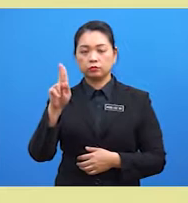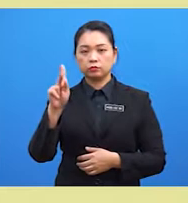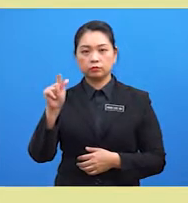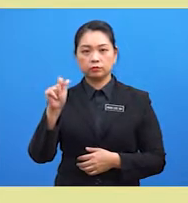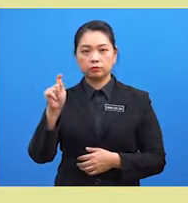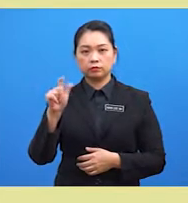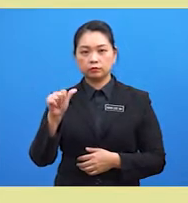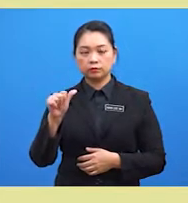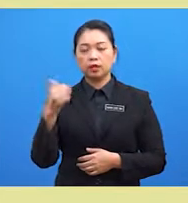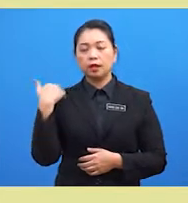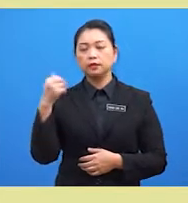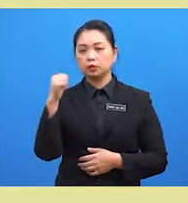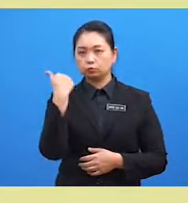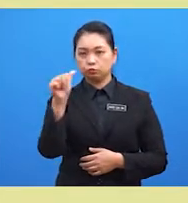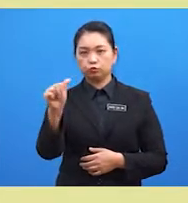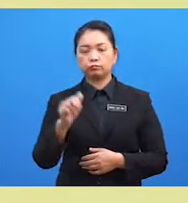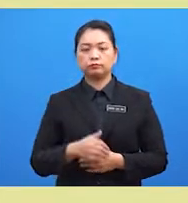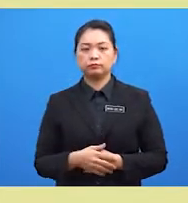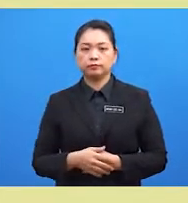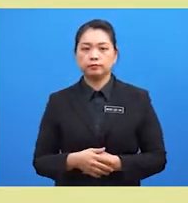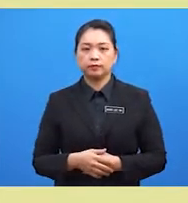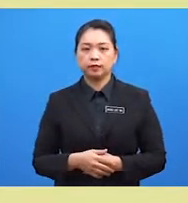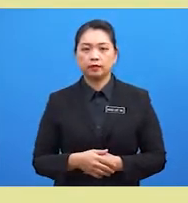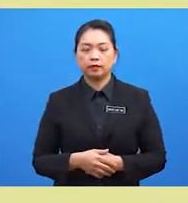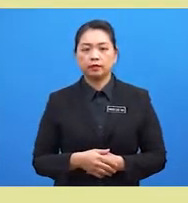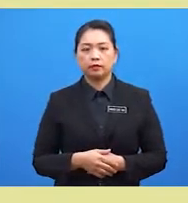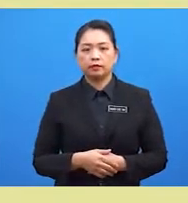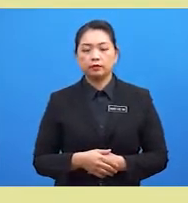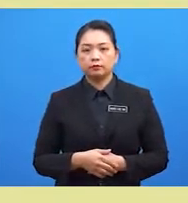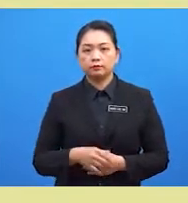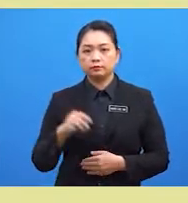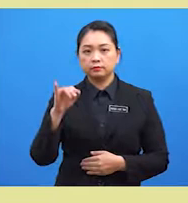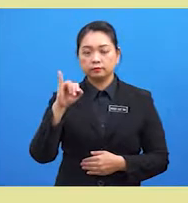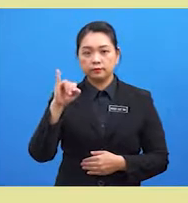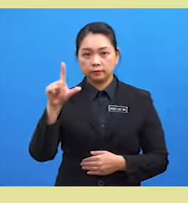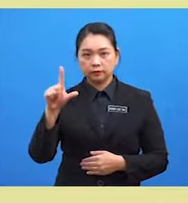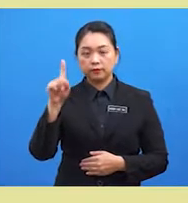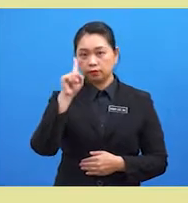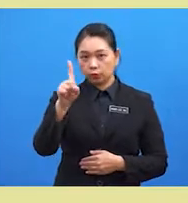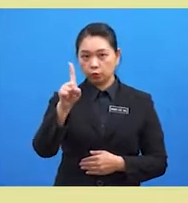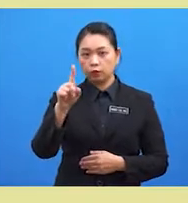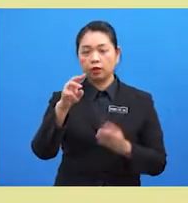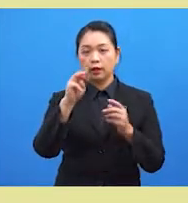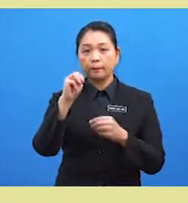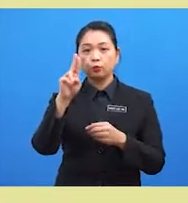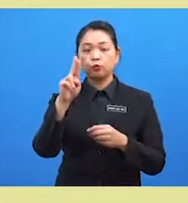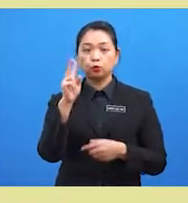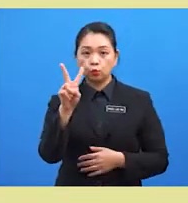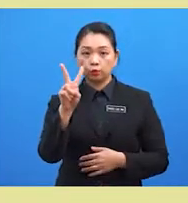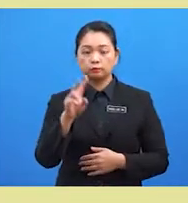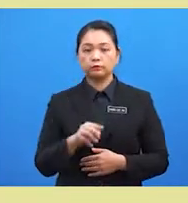ialah 10. Il, 1 suku kata. Mu, 2 suku